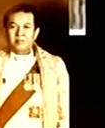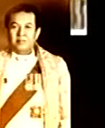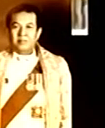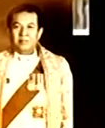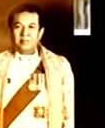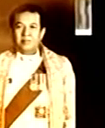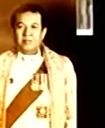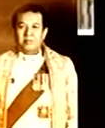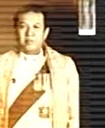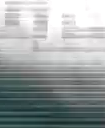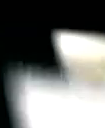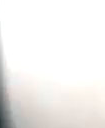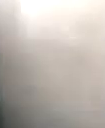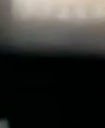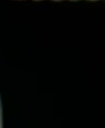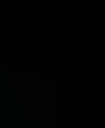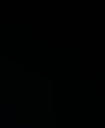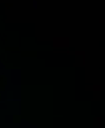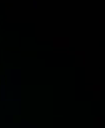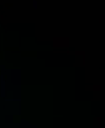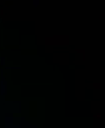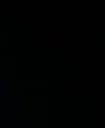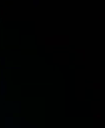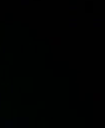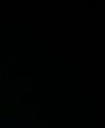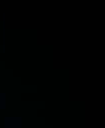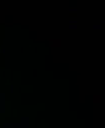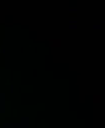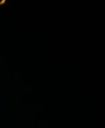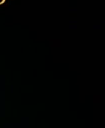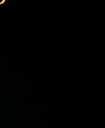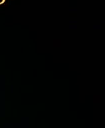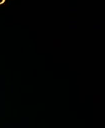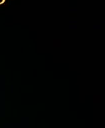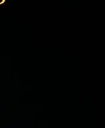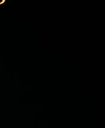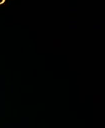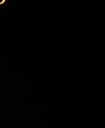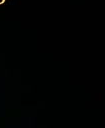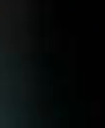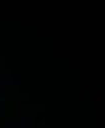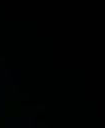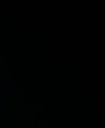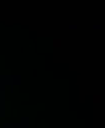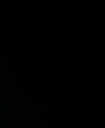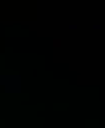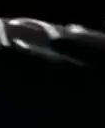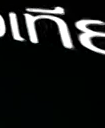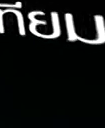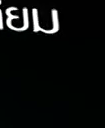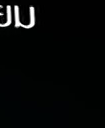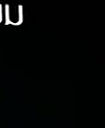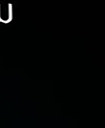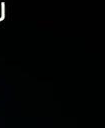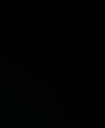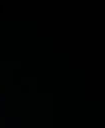รทั้ง24ชุดเหตุการณ์สำคัญทางการเมืองการปกครองของไทยที่เกิดขึ้นตลอดระยะเวลา80ปีที่นี่สถานีวิท